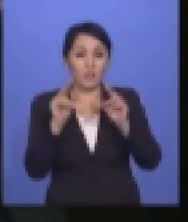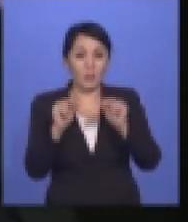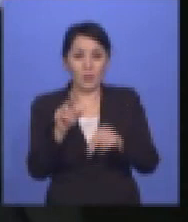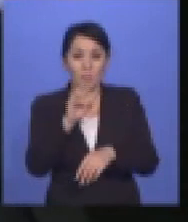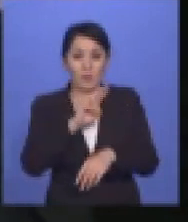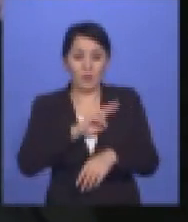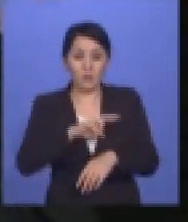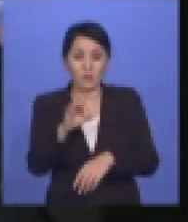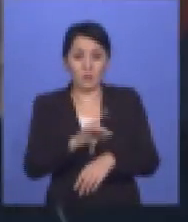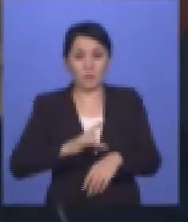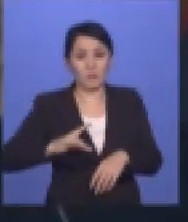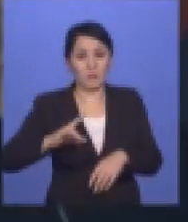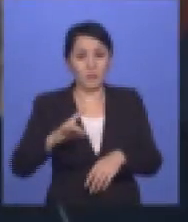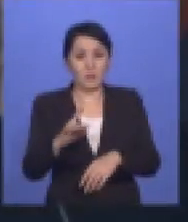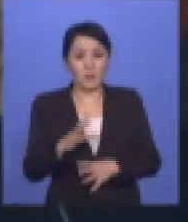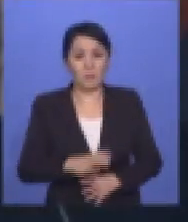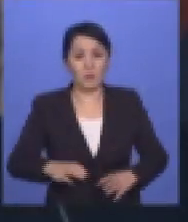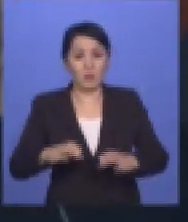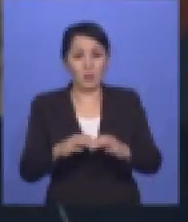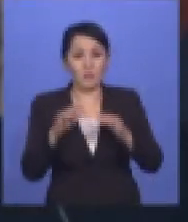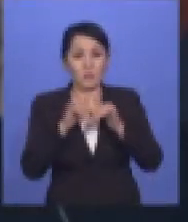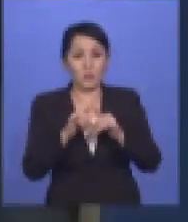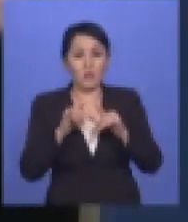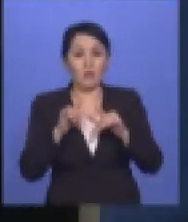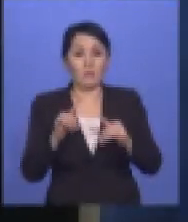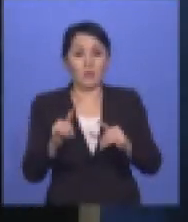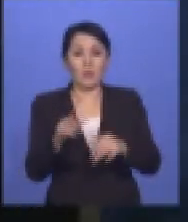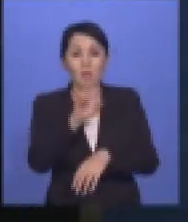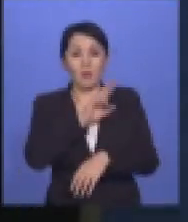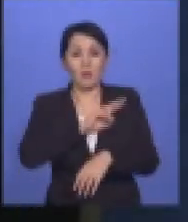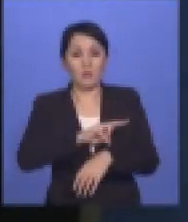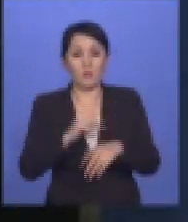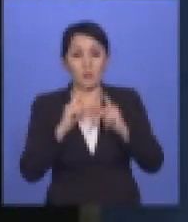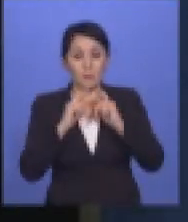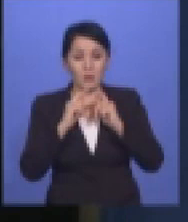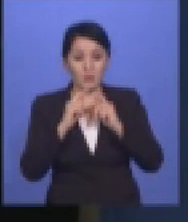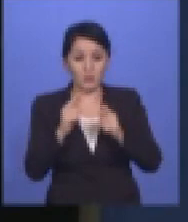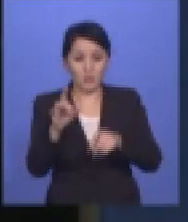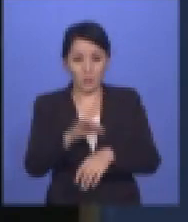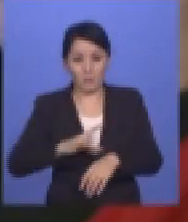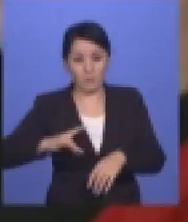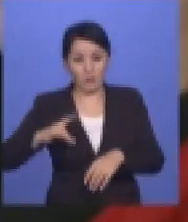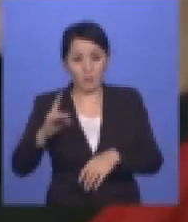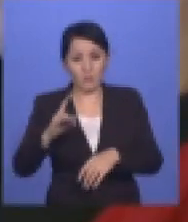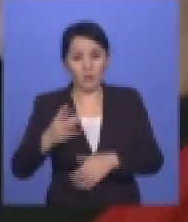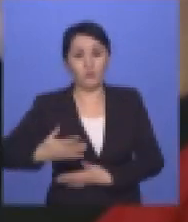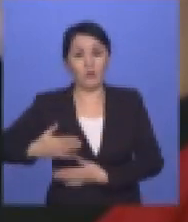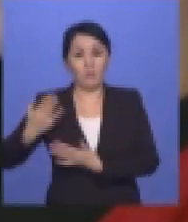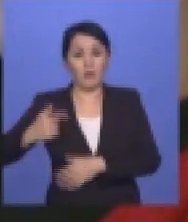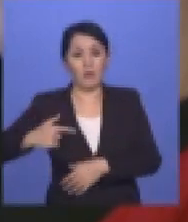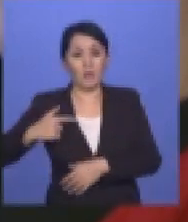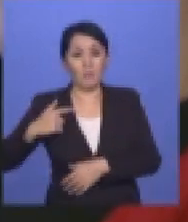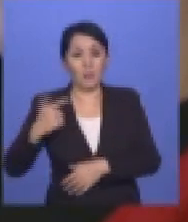еткен аймақтың агроөнеркәсіптік кешенінің дамуына үлес қосқан қызметкерлерді марапаттады. Аймақ басшысының қолынан құрмет